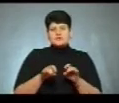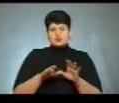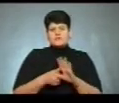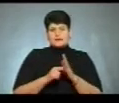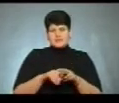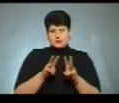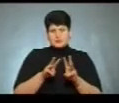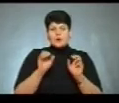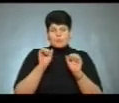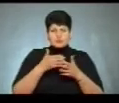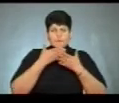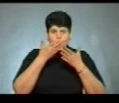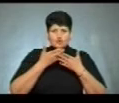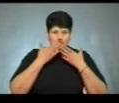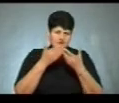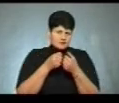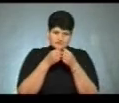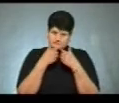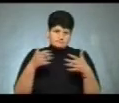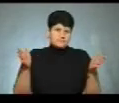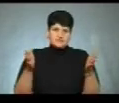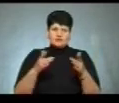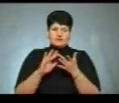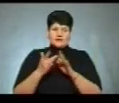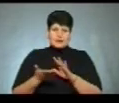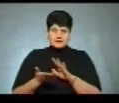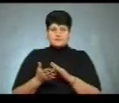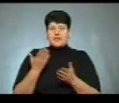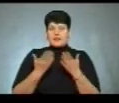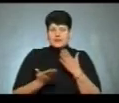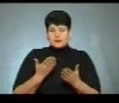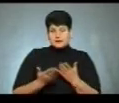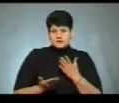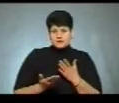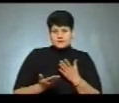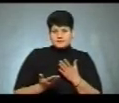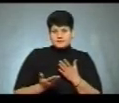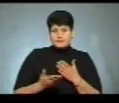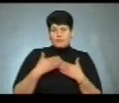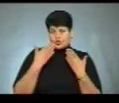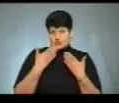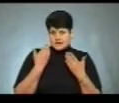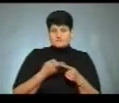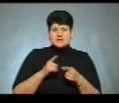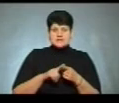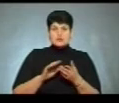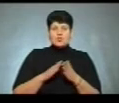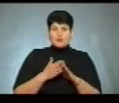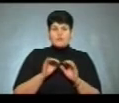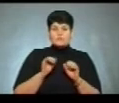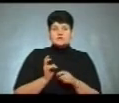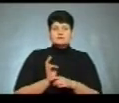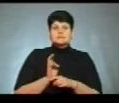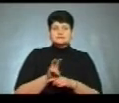міністрів, можна прочитати в відкритому доступі в інтернеті. Разом з тим, якщо прочитавши ці умови, можна